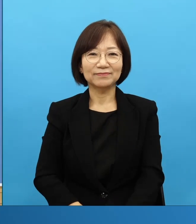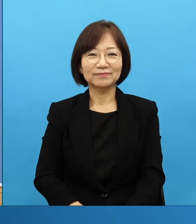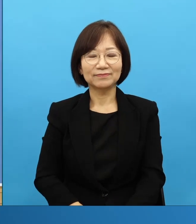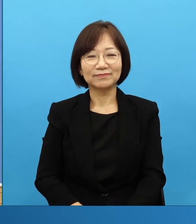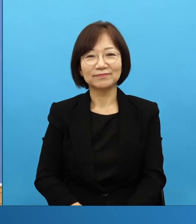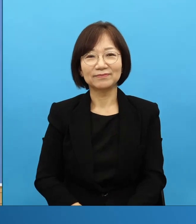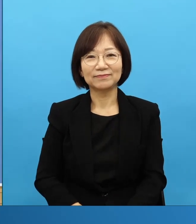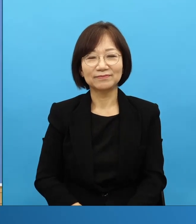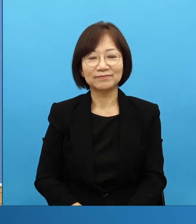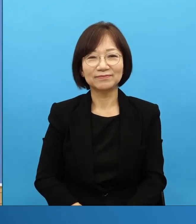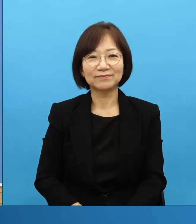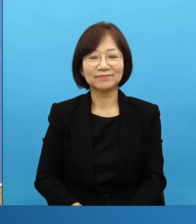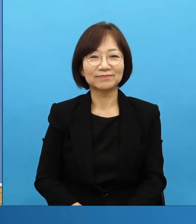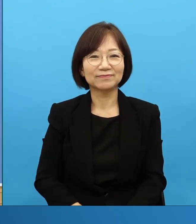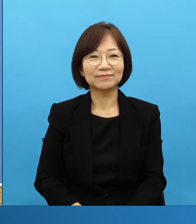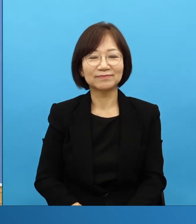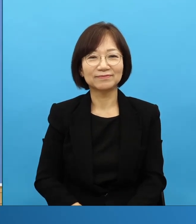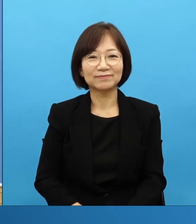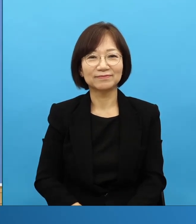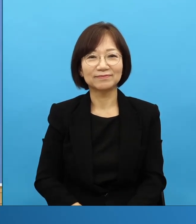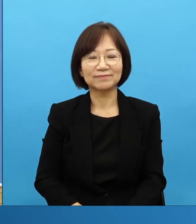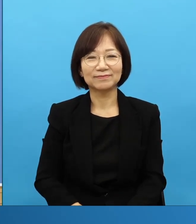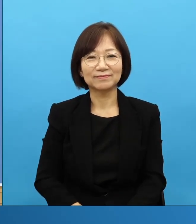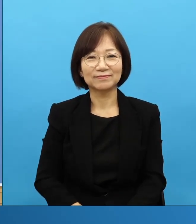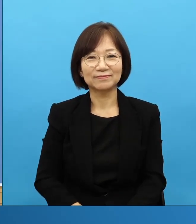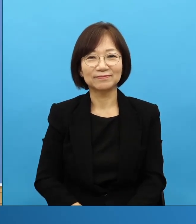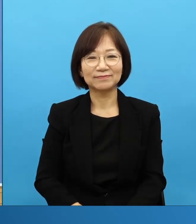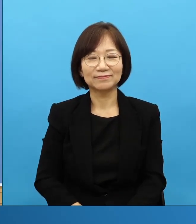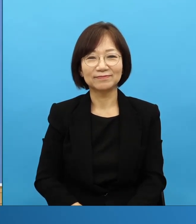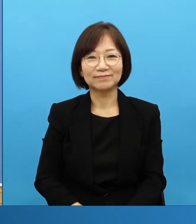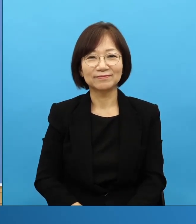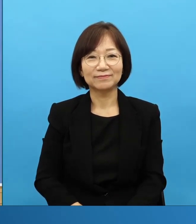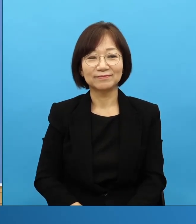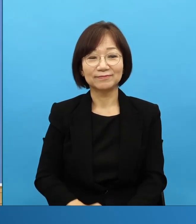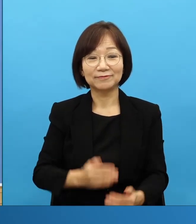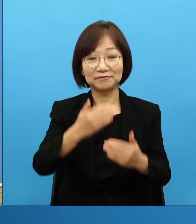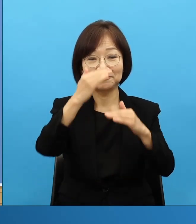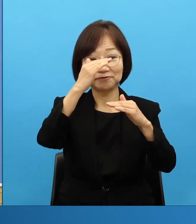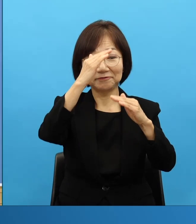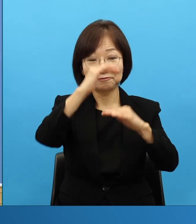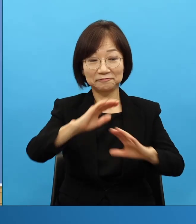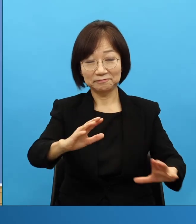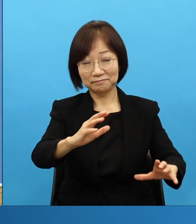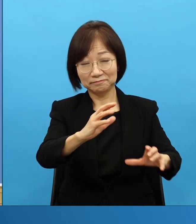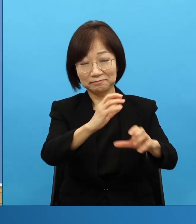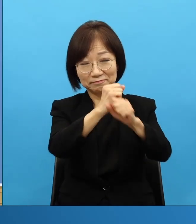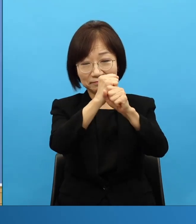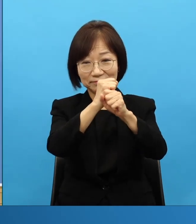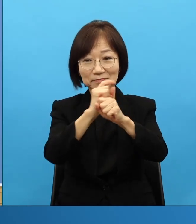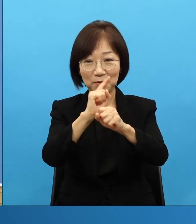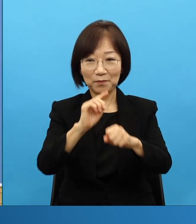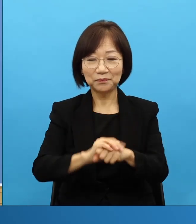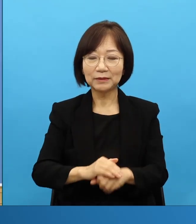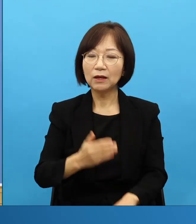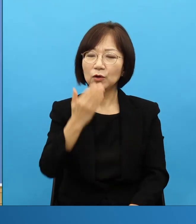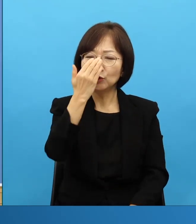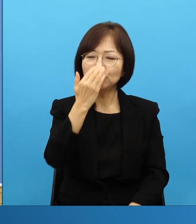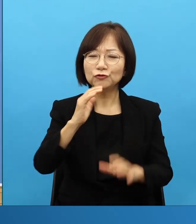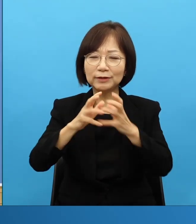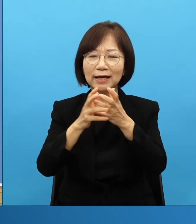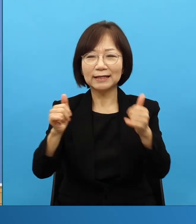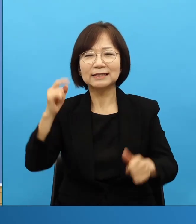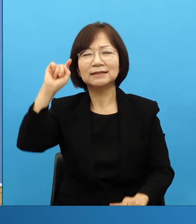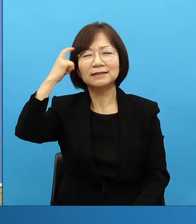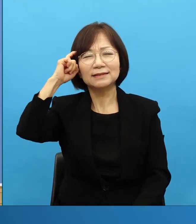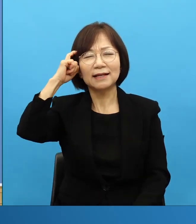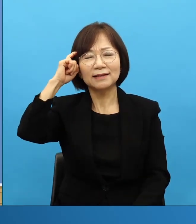or complicated to talk about this and that, but we need to understand one thing before going to the 그 passage. 유대인들은 다른 나라 사람은 구원받으면 안 된다, 받을 수